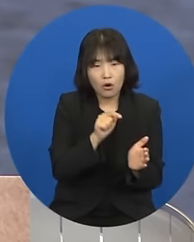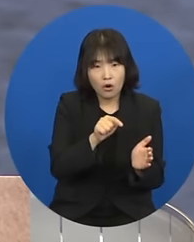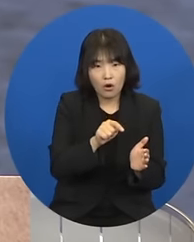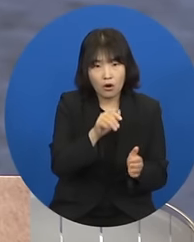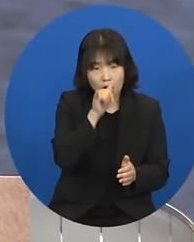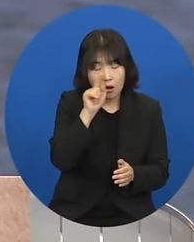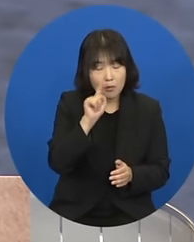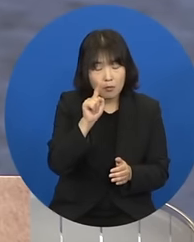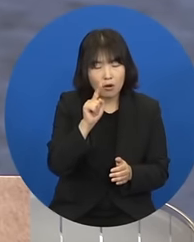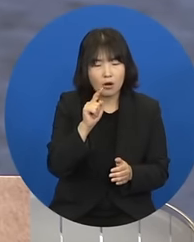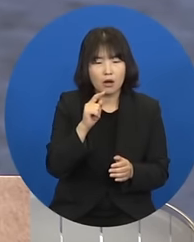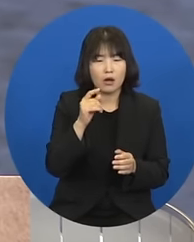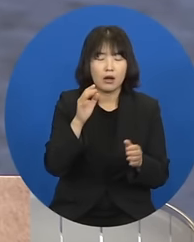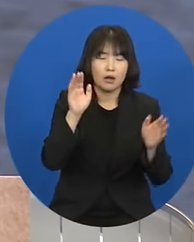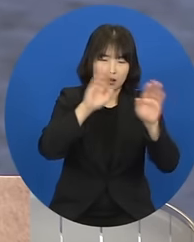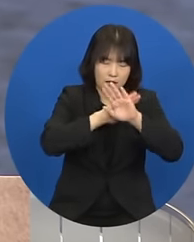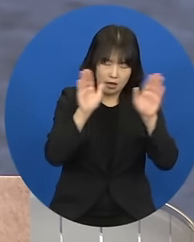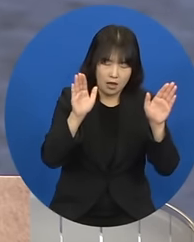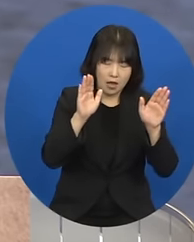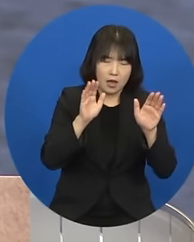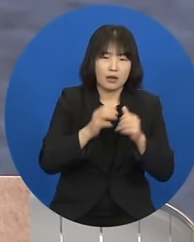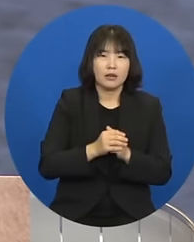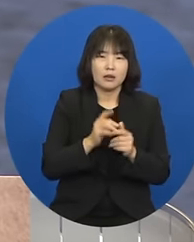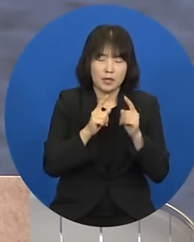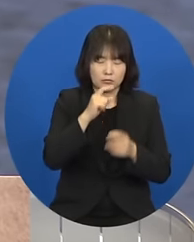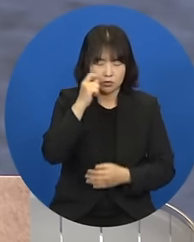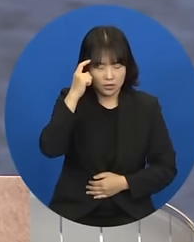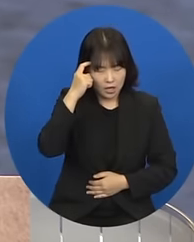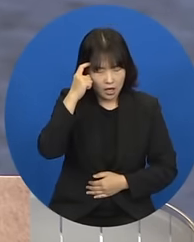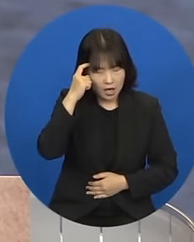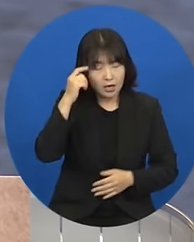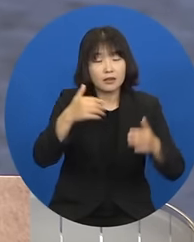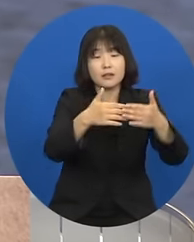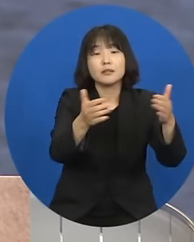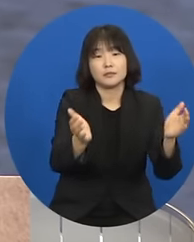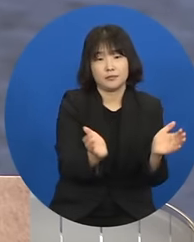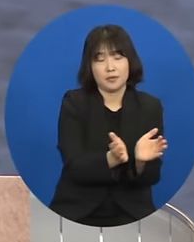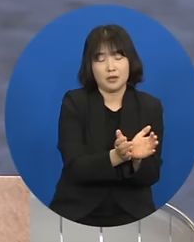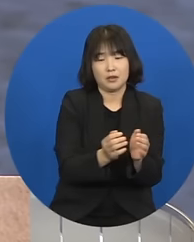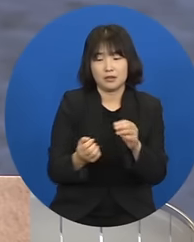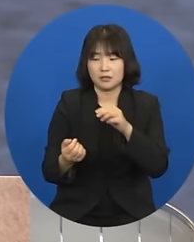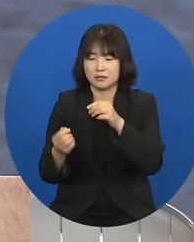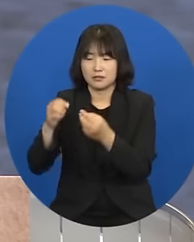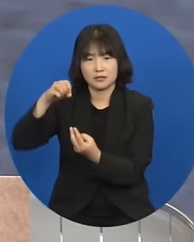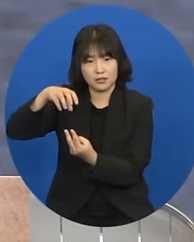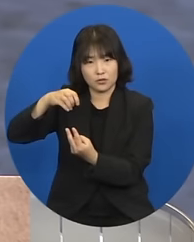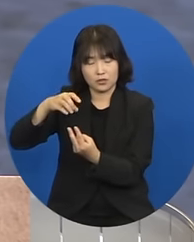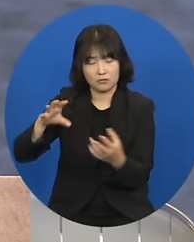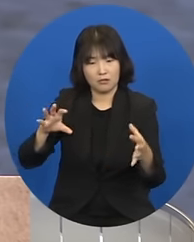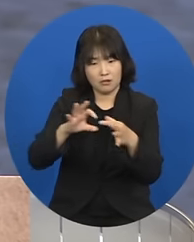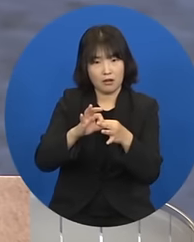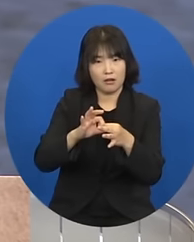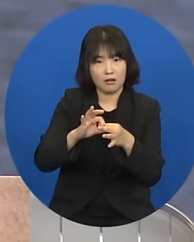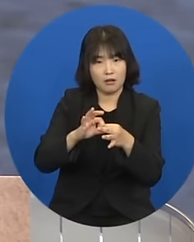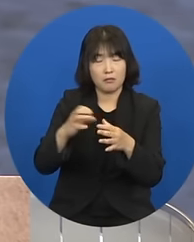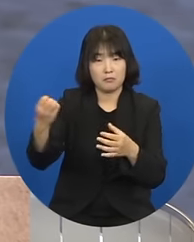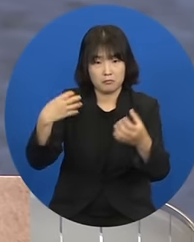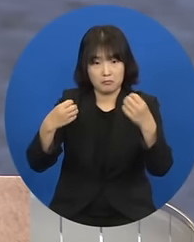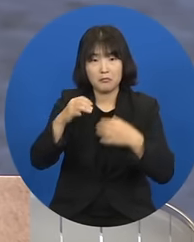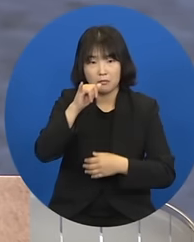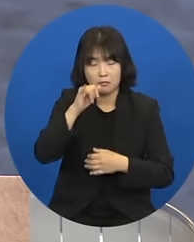종파가 있었어요. 아마 세례 요한이 여기 종파였을 것이라고 많은 학자들이 얘기하는데요. 시편 기자가 지금 무슨 얘기를